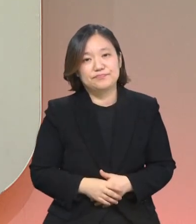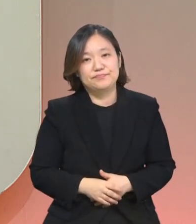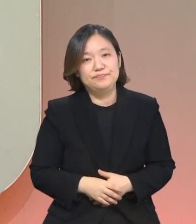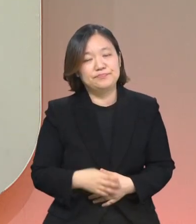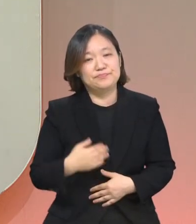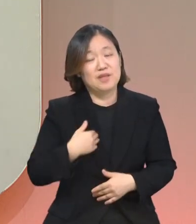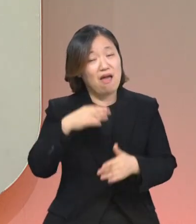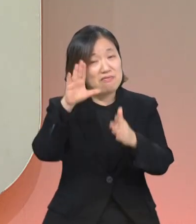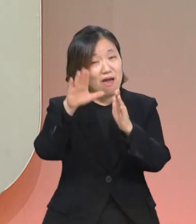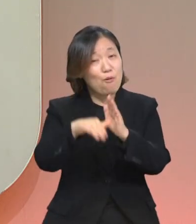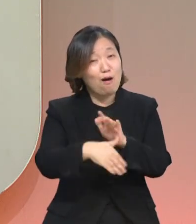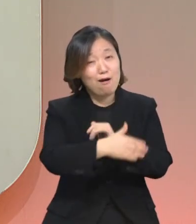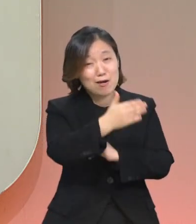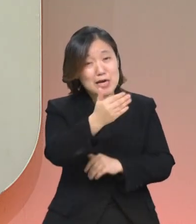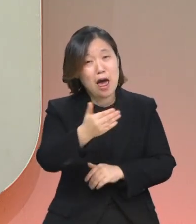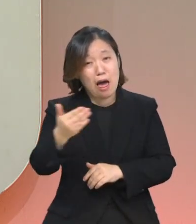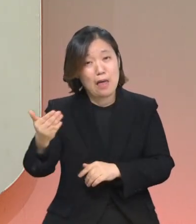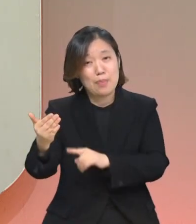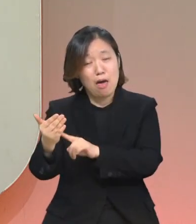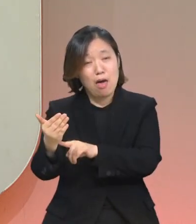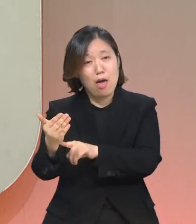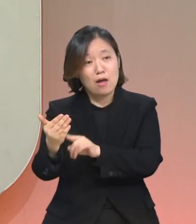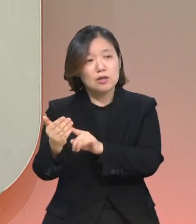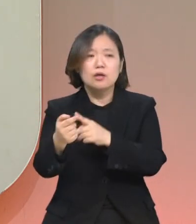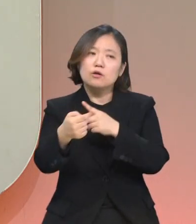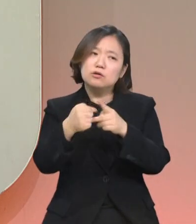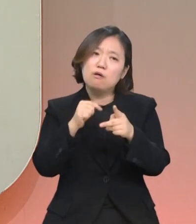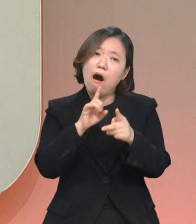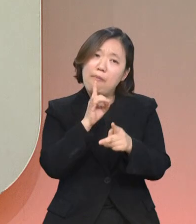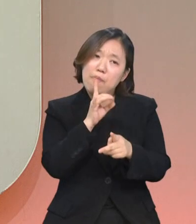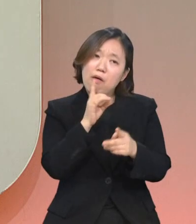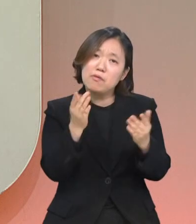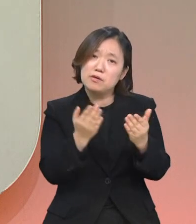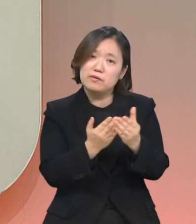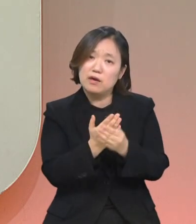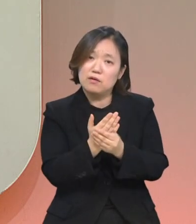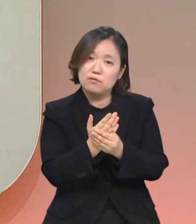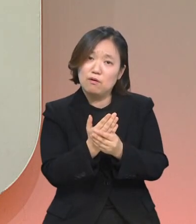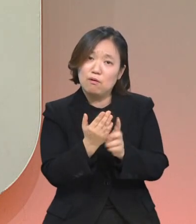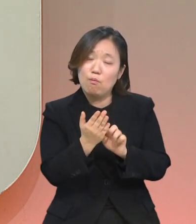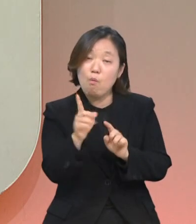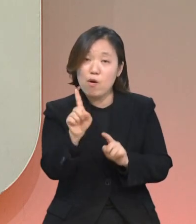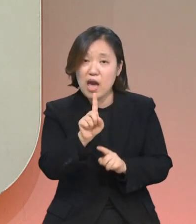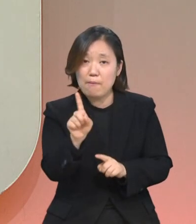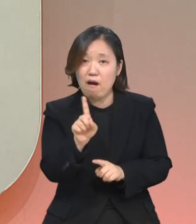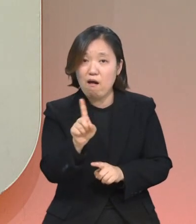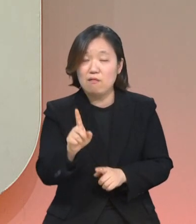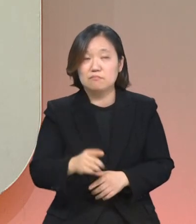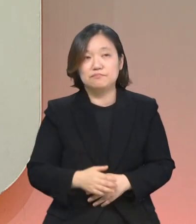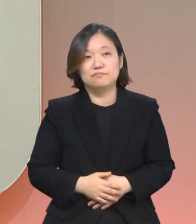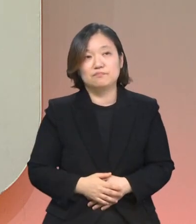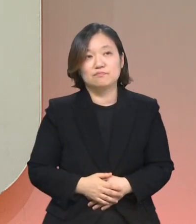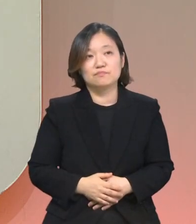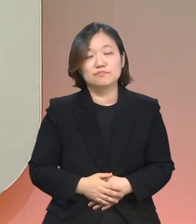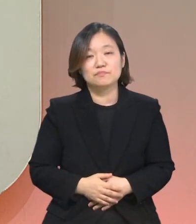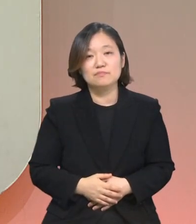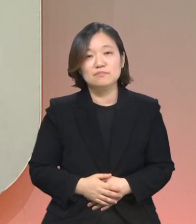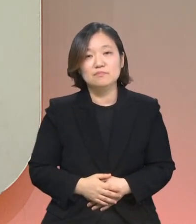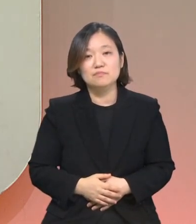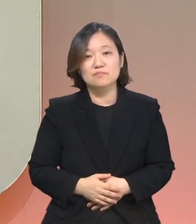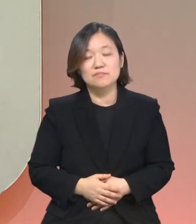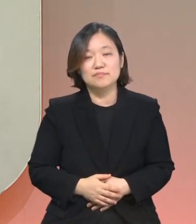세월의 흐르면서 한 가지 이해 안 되는 일들이 생기더래요 그게 무엇인고 하니